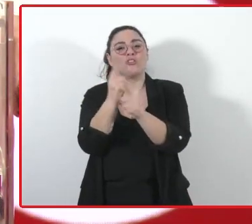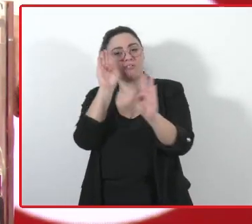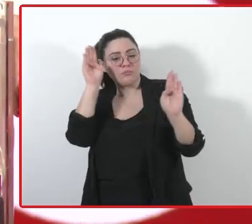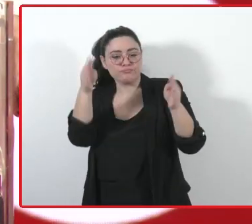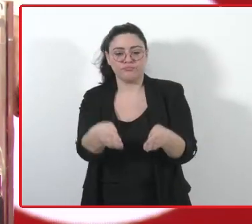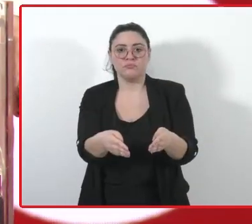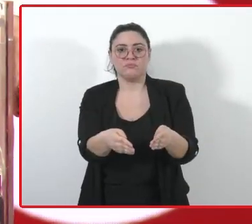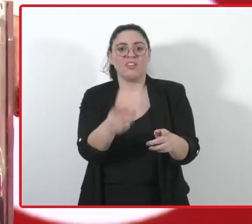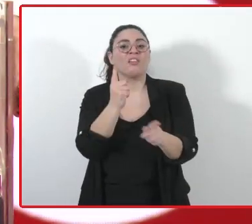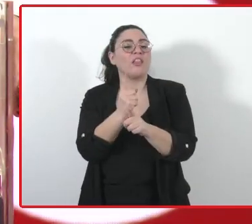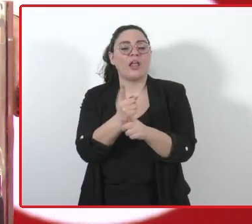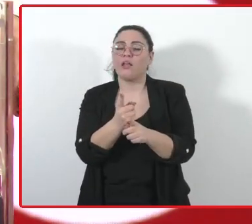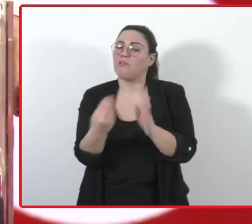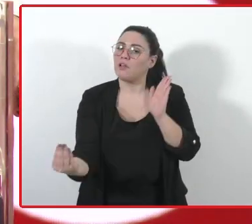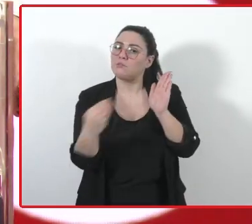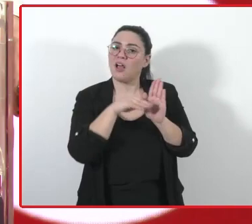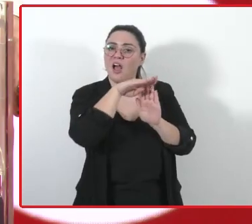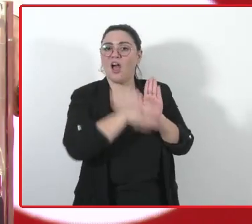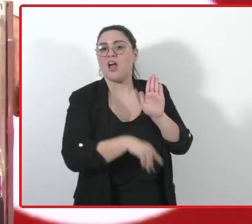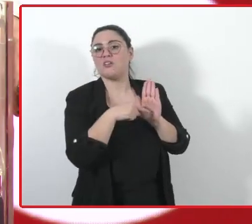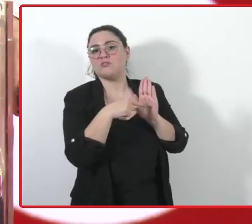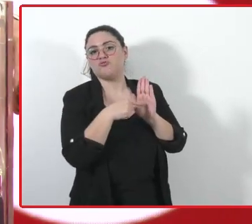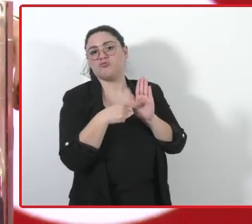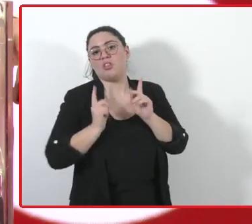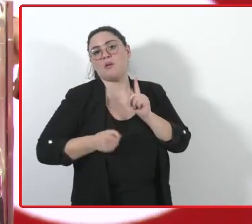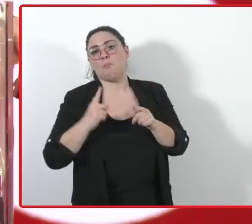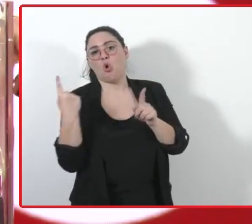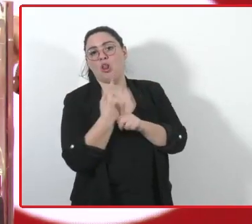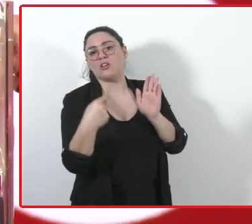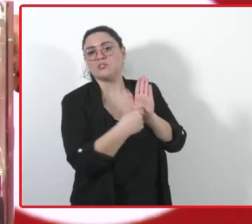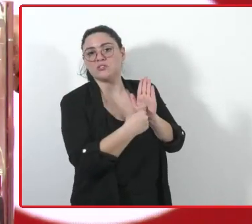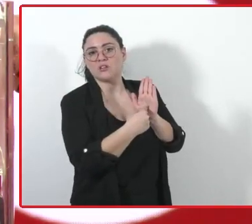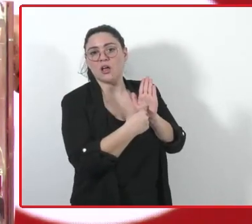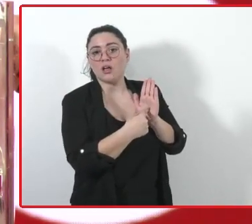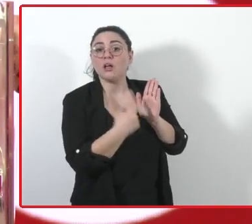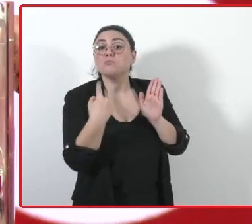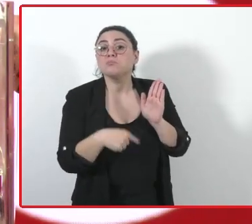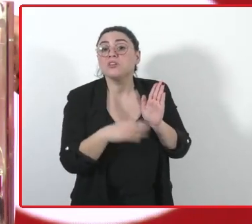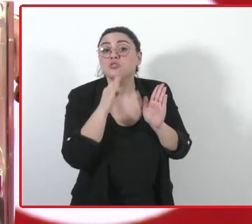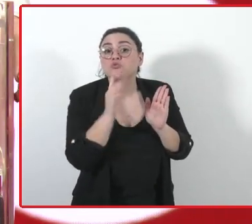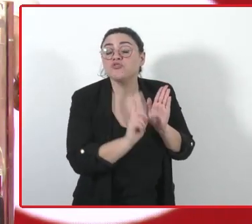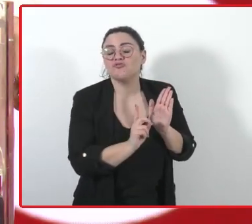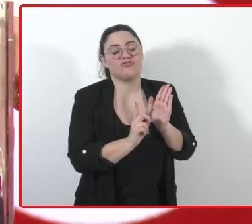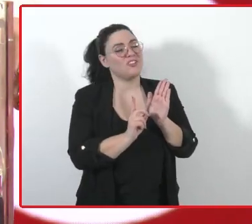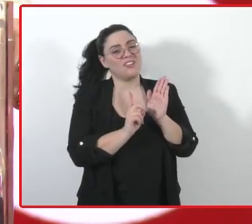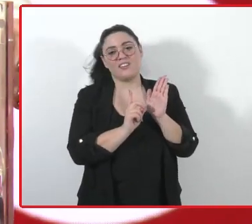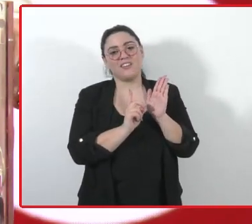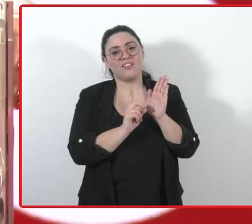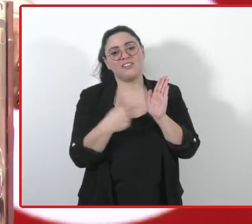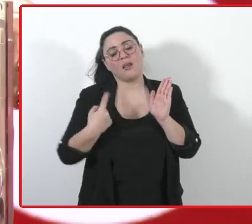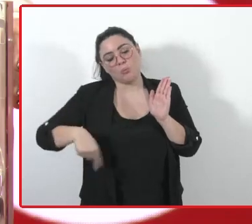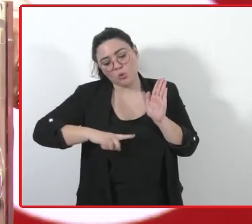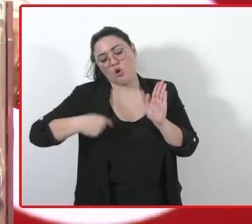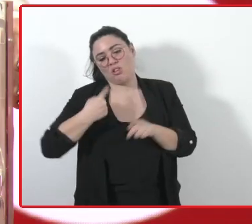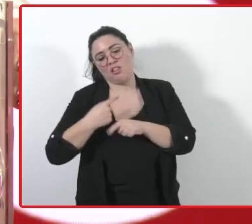lavoro deve tornare nell'agenda politica ma non basta dobbiamo cambiare anche noi dobbiamo riuscire a